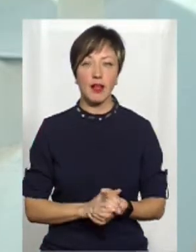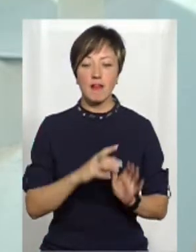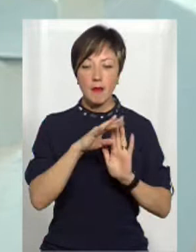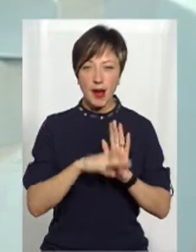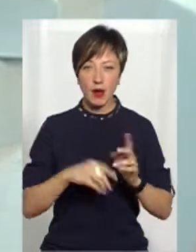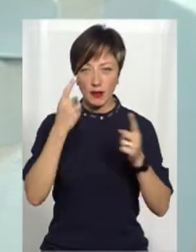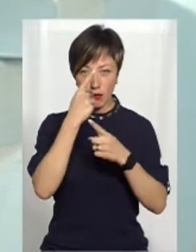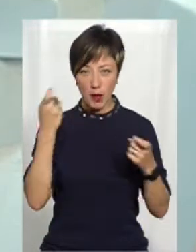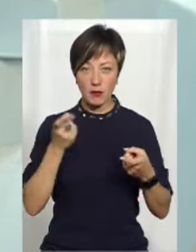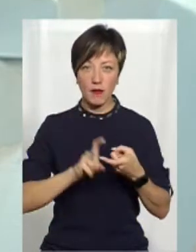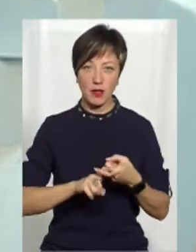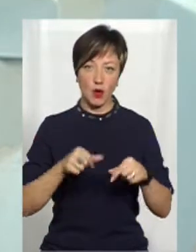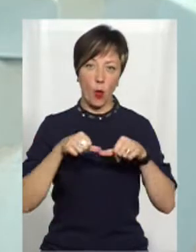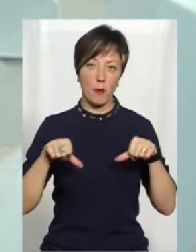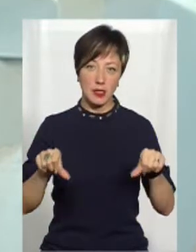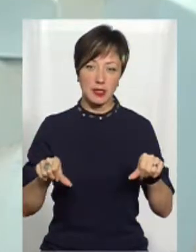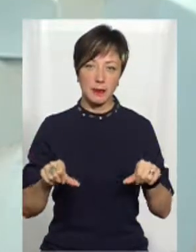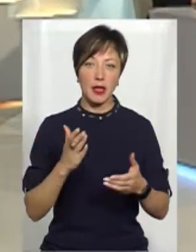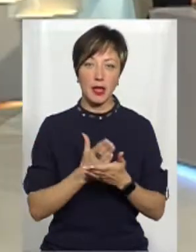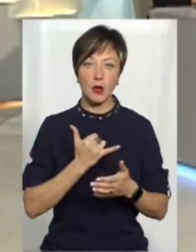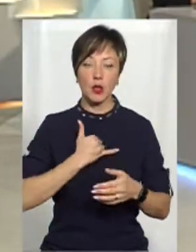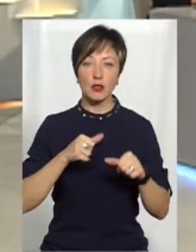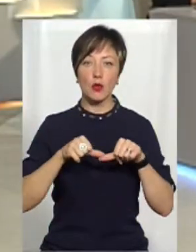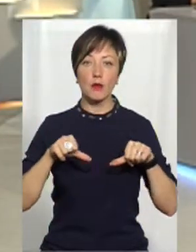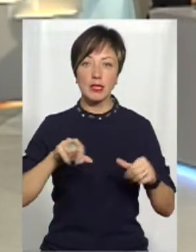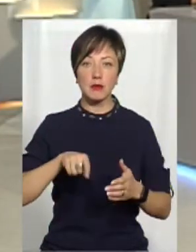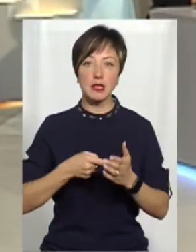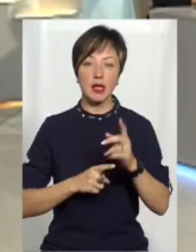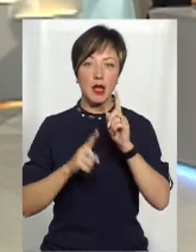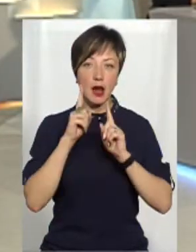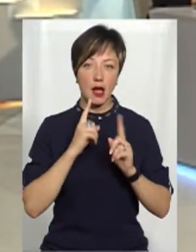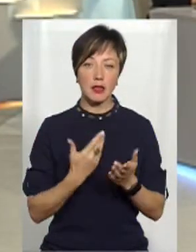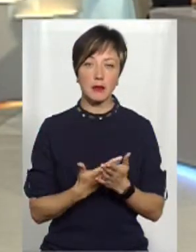тієї інформації, яка стосується комісії. Ну от є у нас комісія в міській раді,